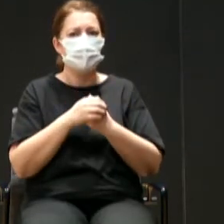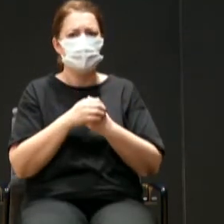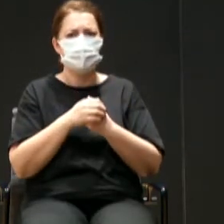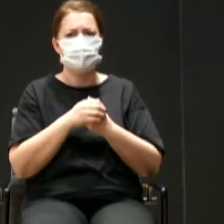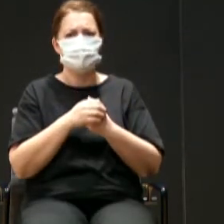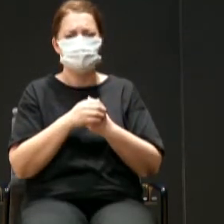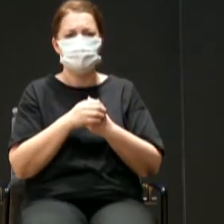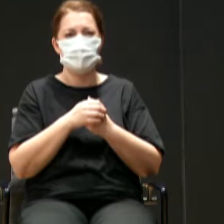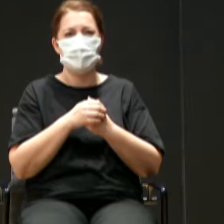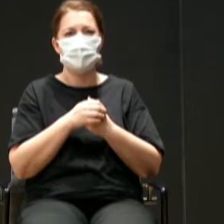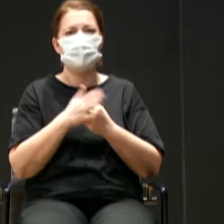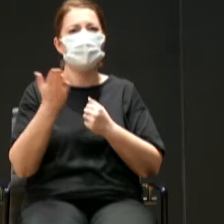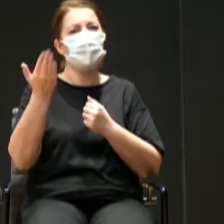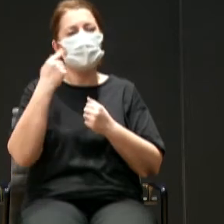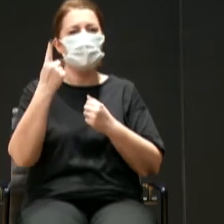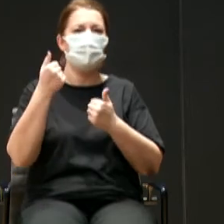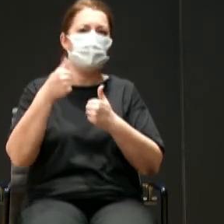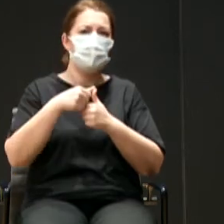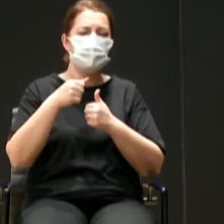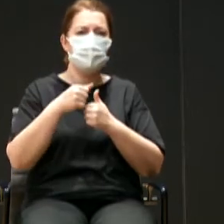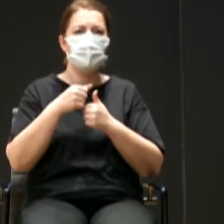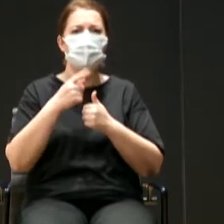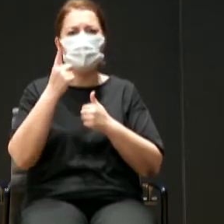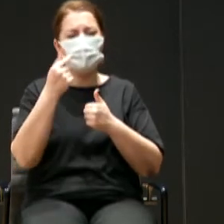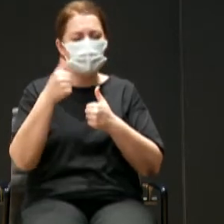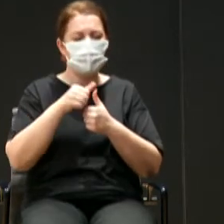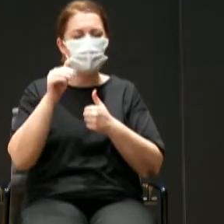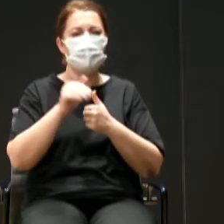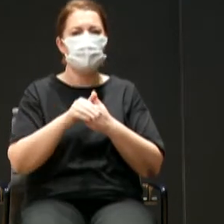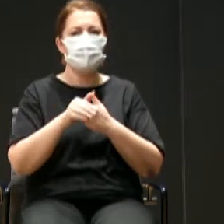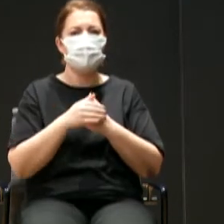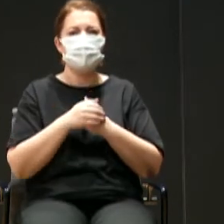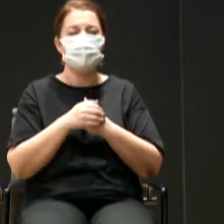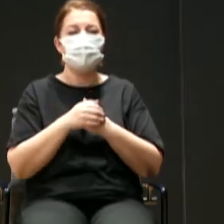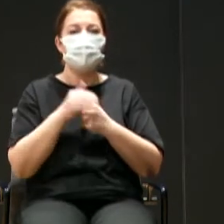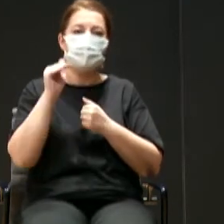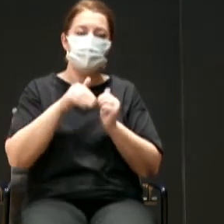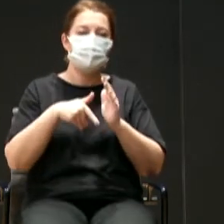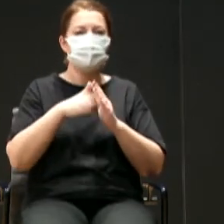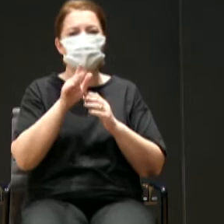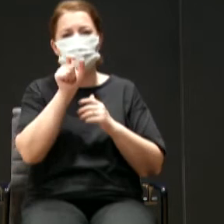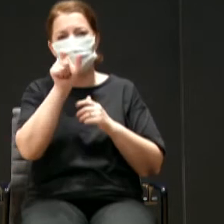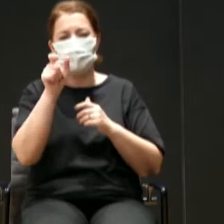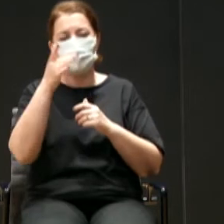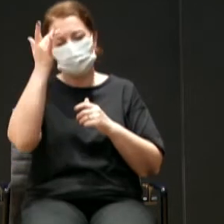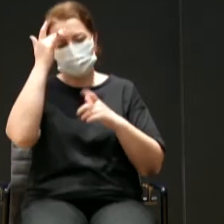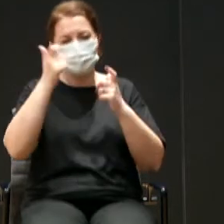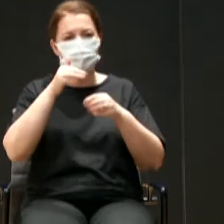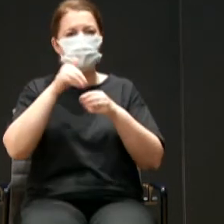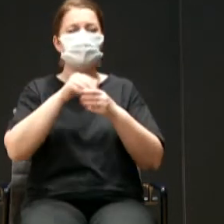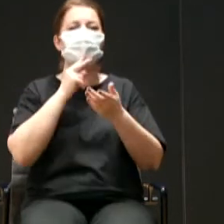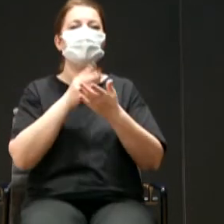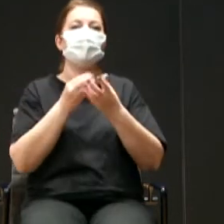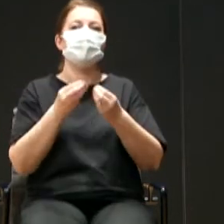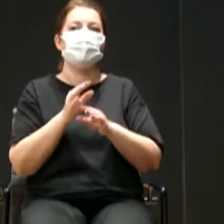düşünüyor, kel görünüyor. Hadi gelin bir daha güreş. Ya bir daha gelin, bir daha gelin. Bu geliyoruz gidiyoruz kelimelerini Beylikdüzü Meclisi'ne karar